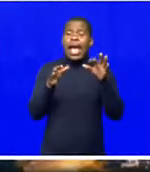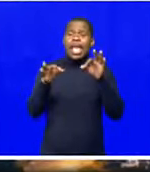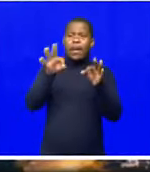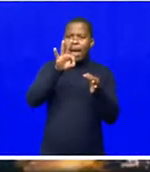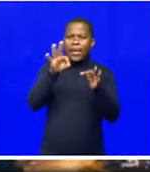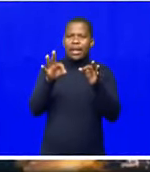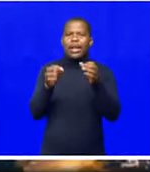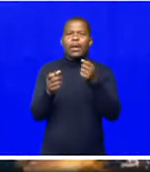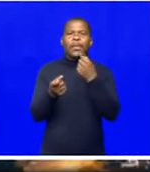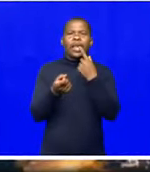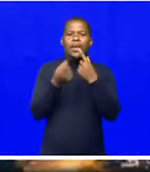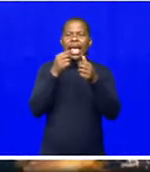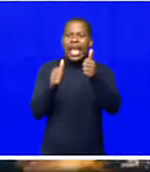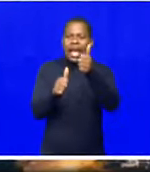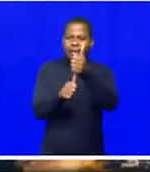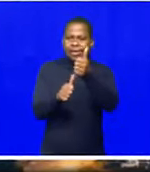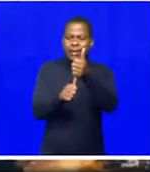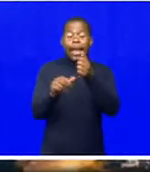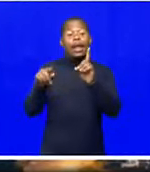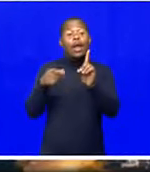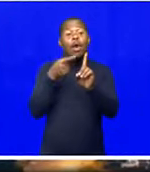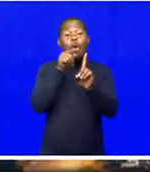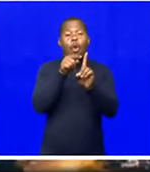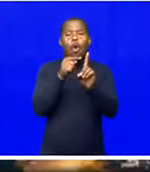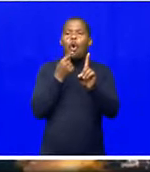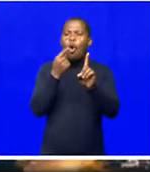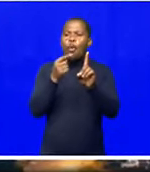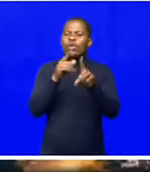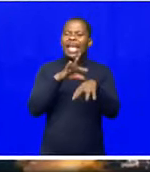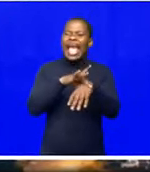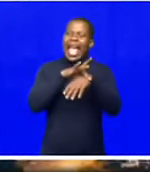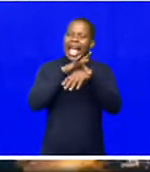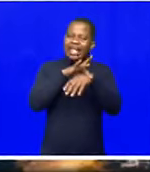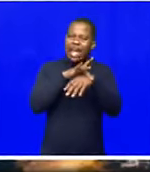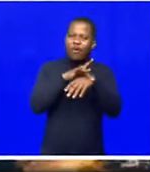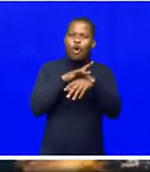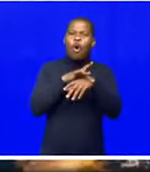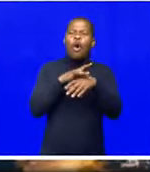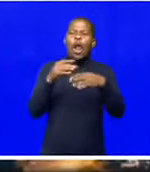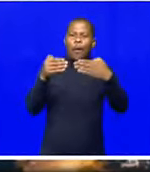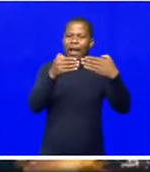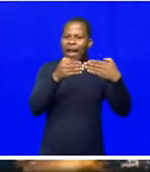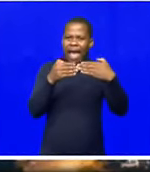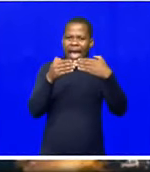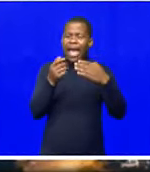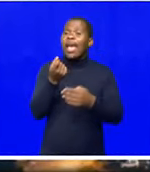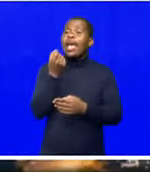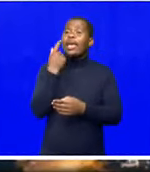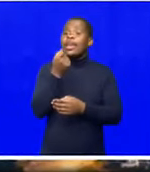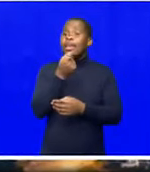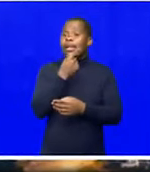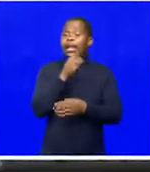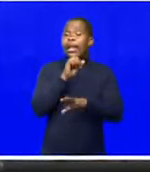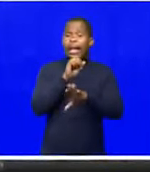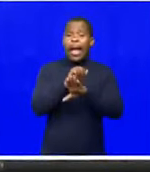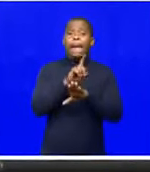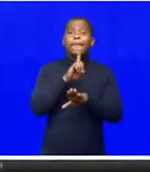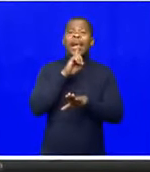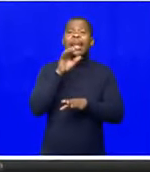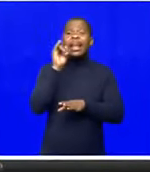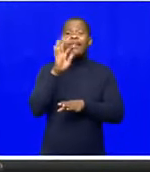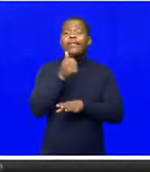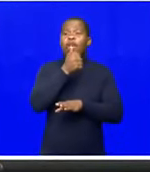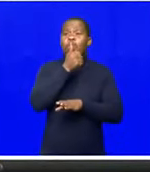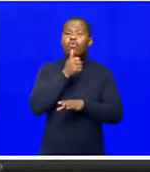kabi kwemaphilisi kanye nemithi sekubange ukuthi tifo letilapheka kamelula salokuba lukhuni nokuthi tilapheke.